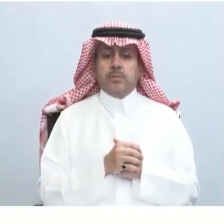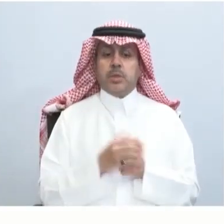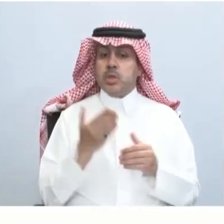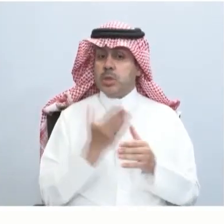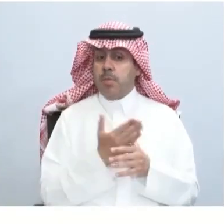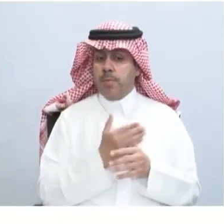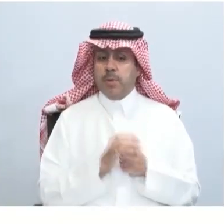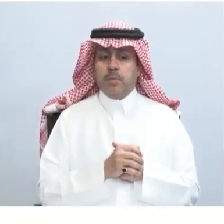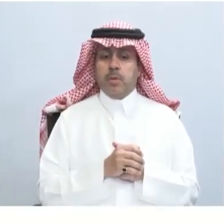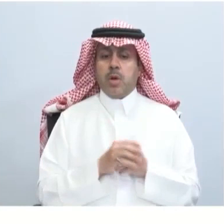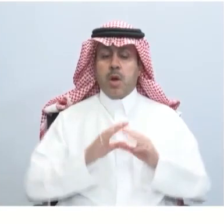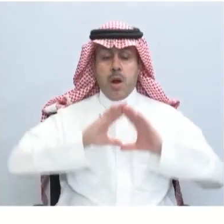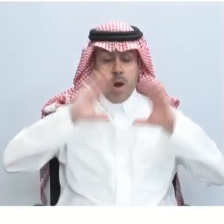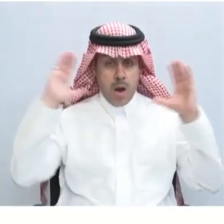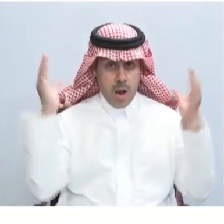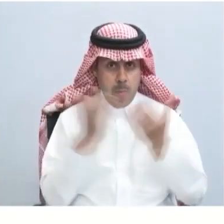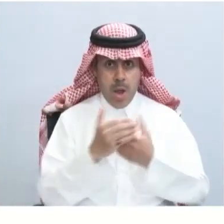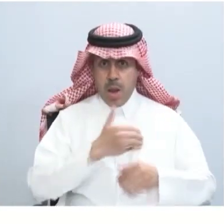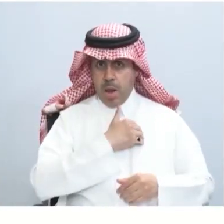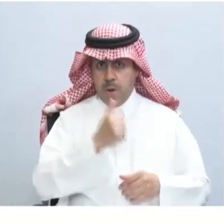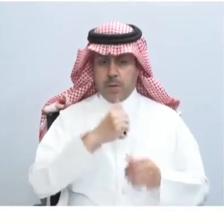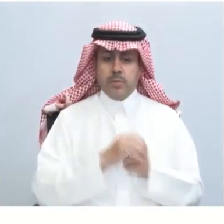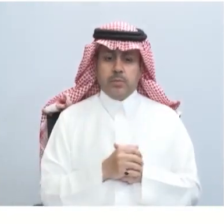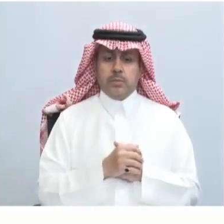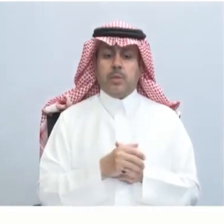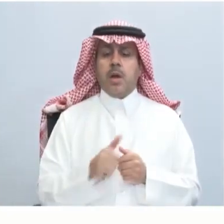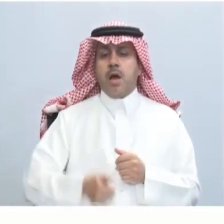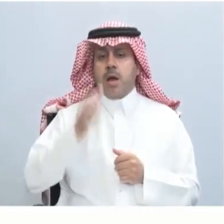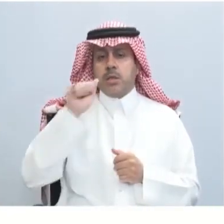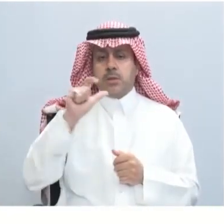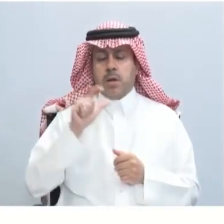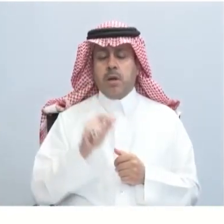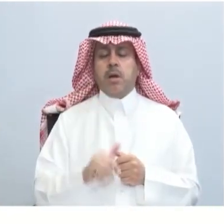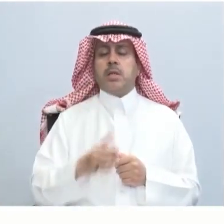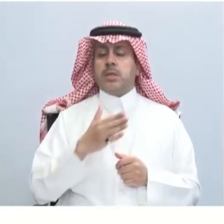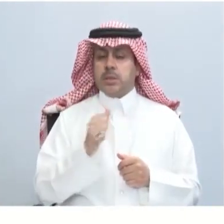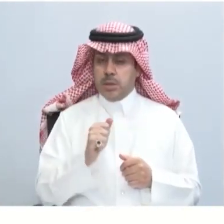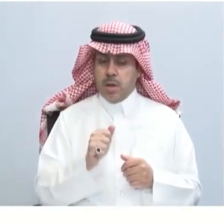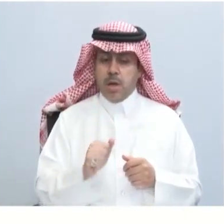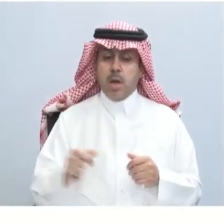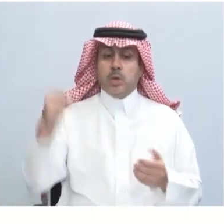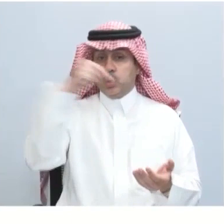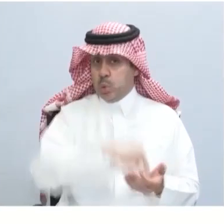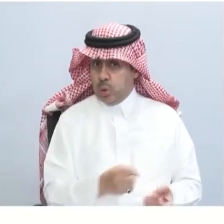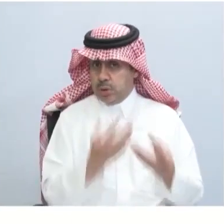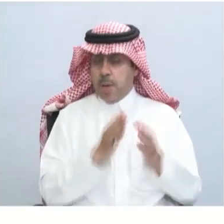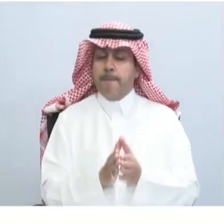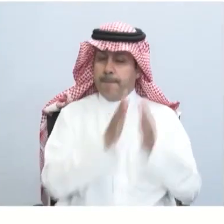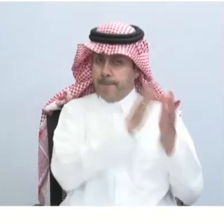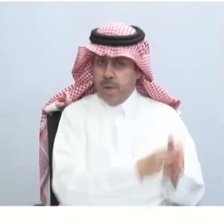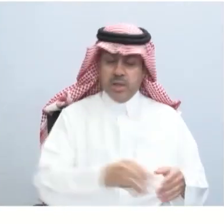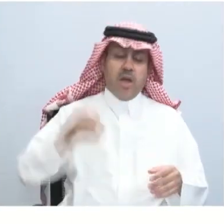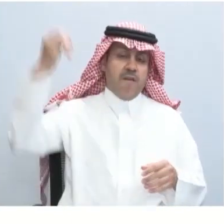سبب من اسباب كمال الايمان الذي هو اصل استحقاق الجنه بعد فضل الله عز وجل لاحظوا كلمه